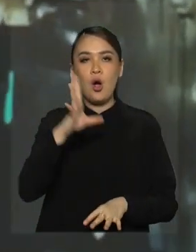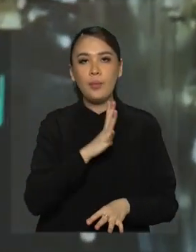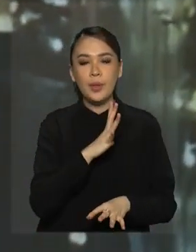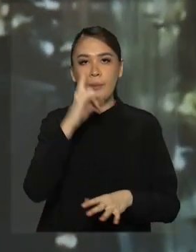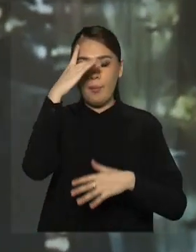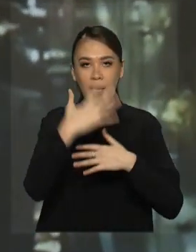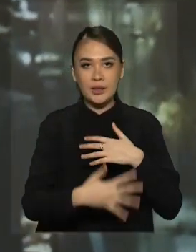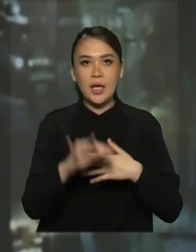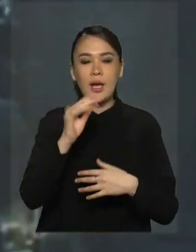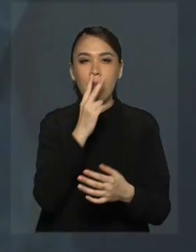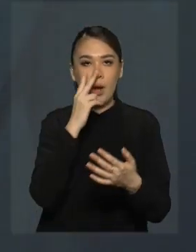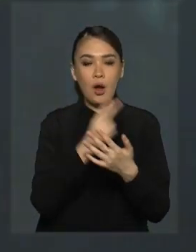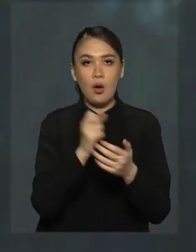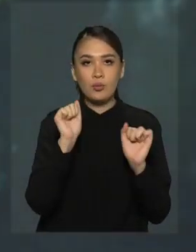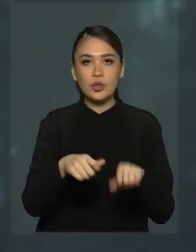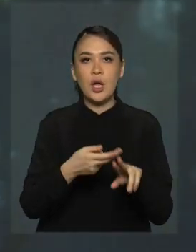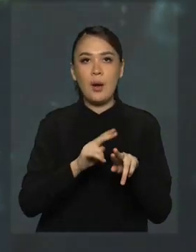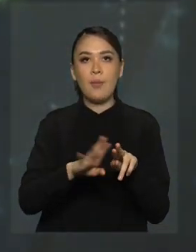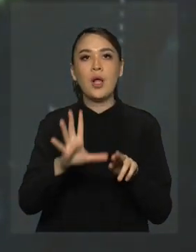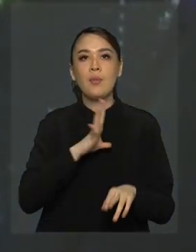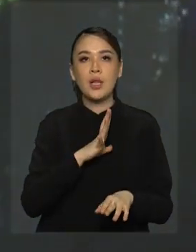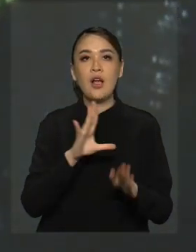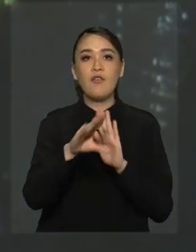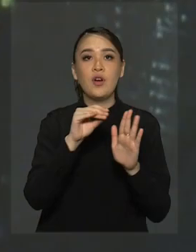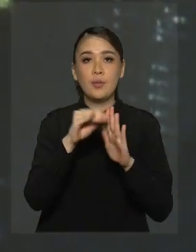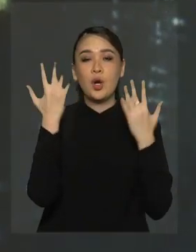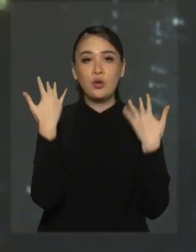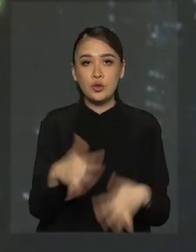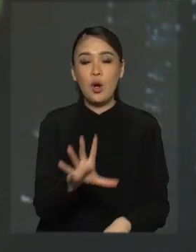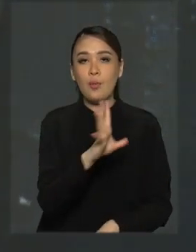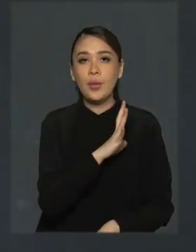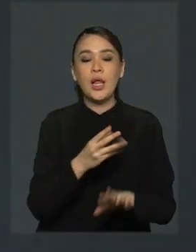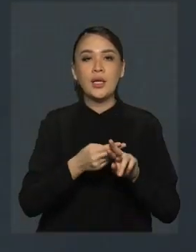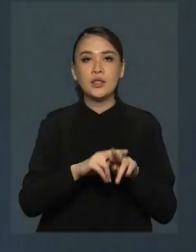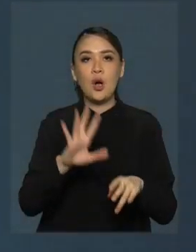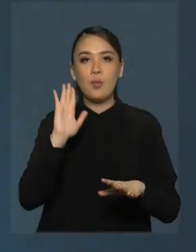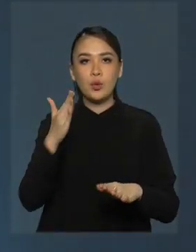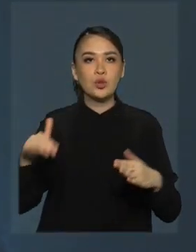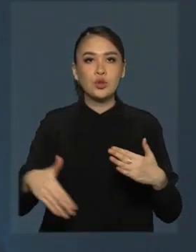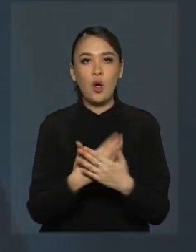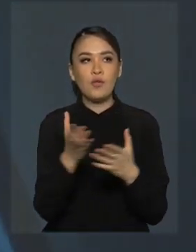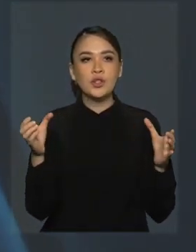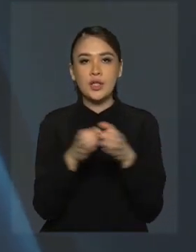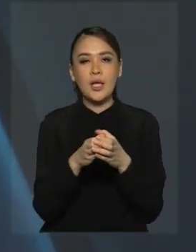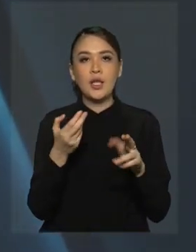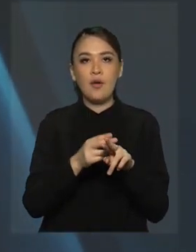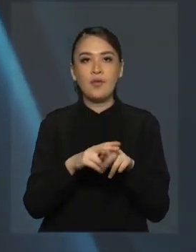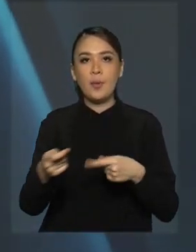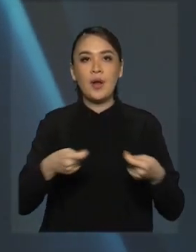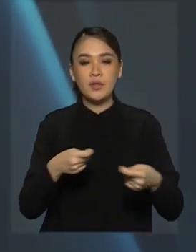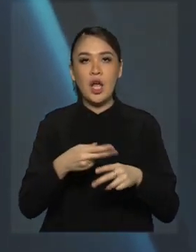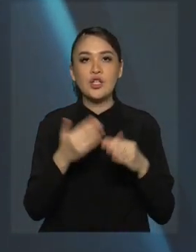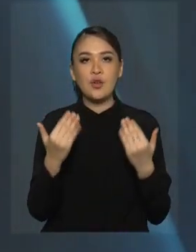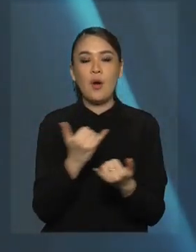и реалистичной. Парламентские выборы уже состоялись, и на днях будет сформирован новый состав правительства. Но сегодня